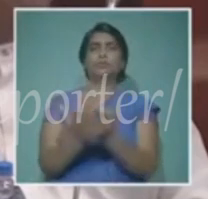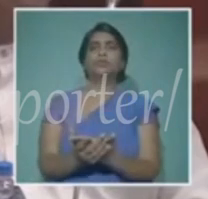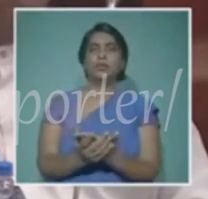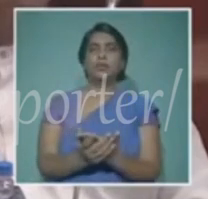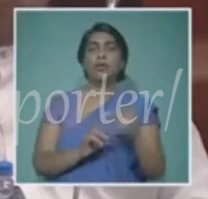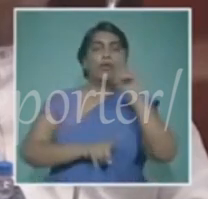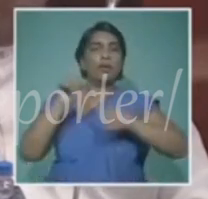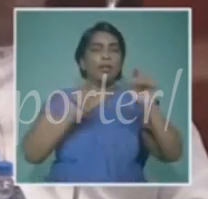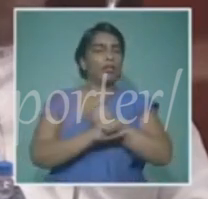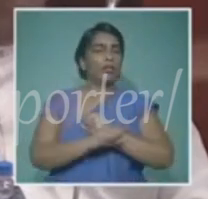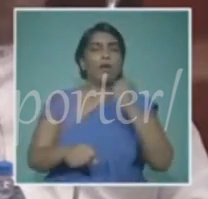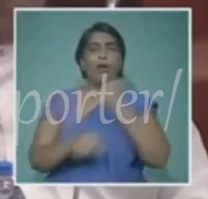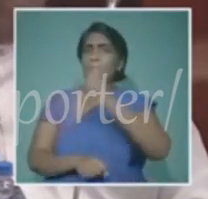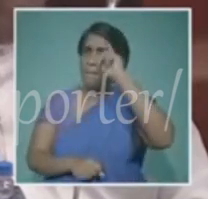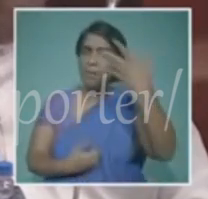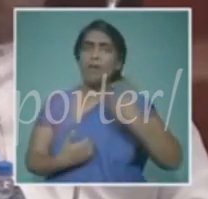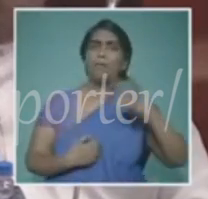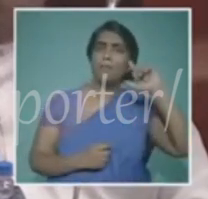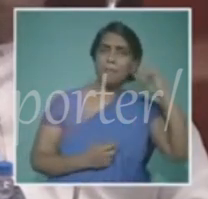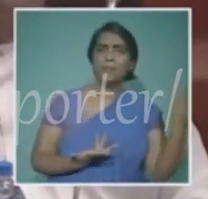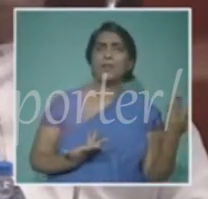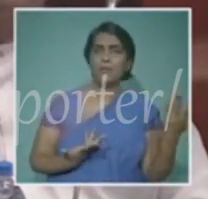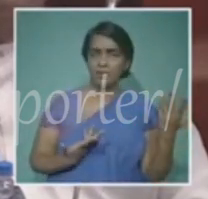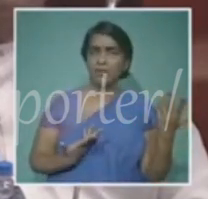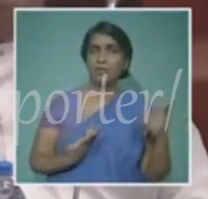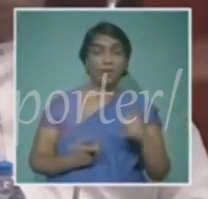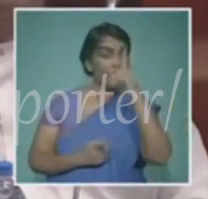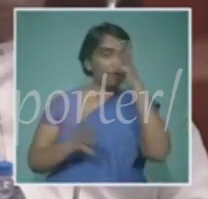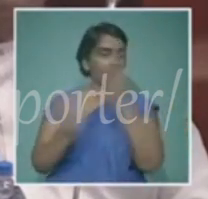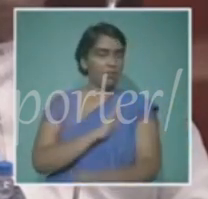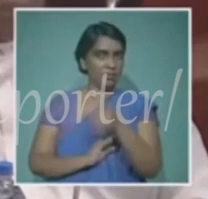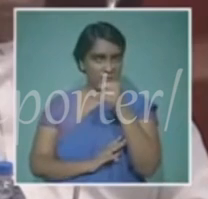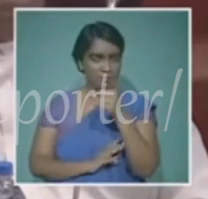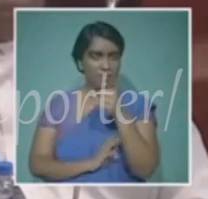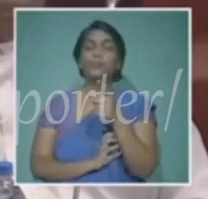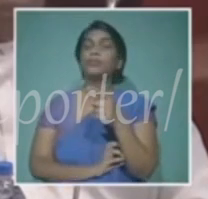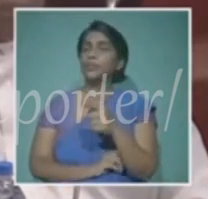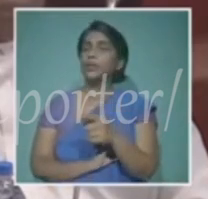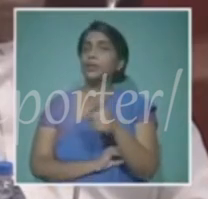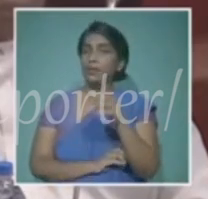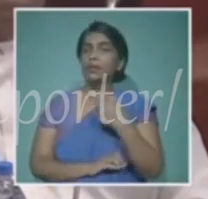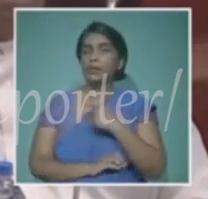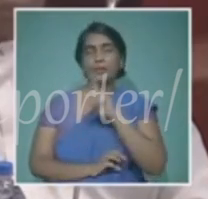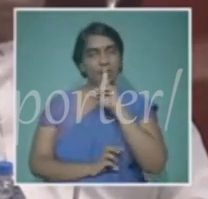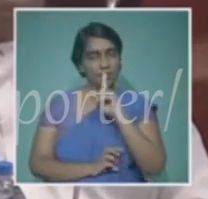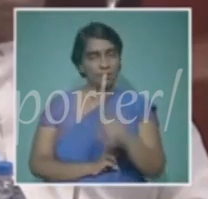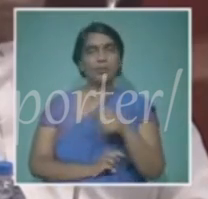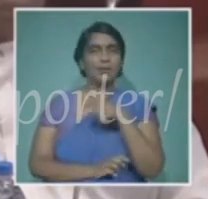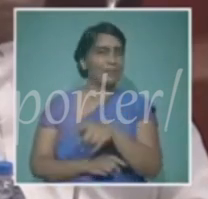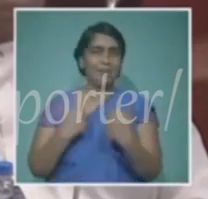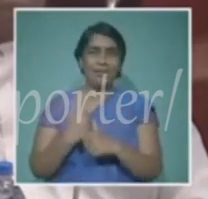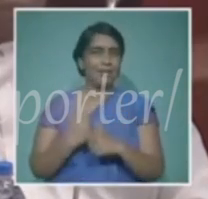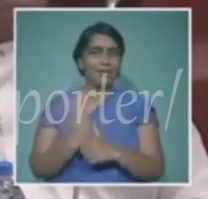කිසිම සාකච්ඡාවක් ආණ්ඩුව දන්නෙත් නැහැ අපි දන්නෙත් නැහැ ඒක තමයි මූලික වැරද්ද එතකොට මම ඉල්ලීමක් කරනවා මෙහෙම හදන්න බෑ